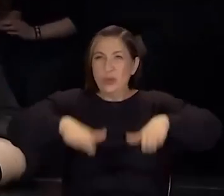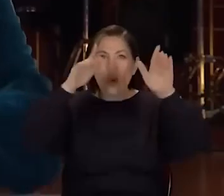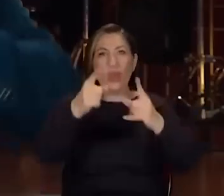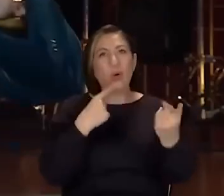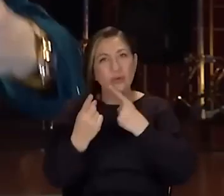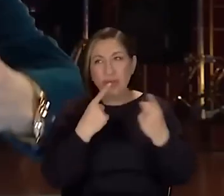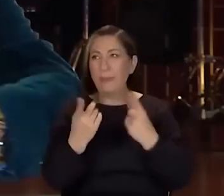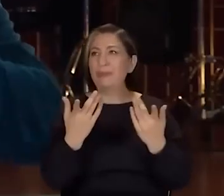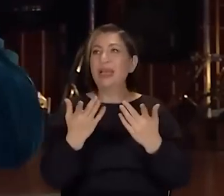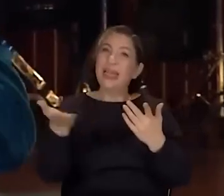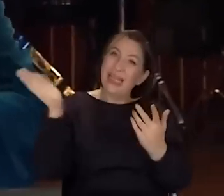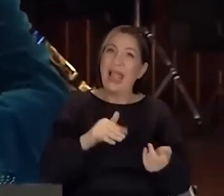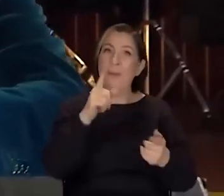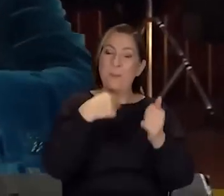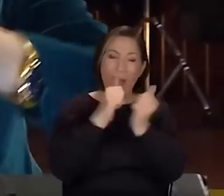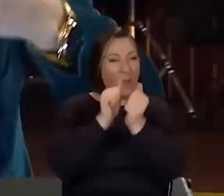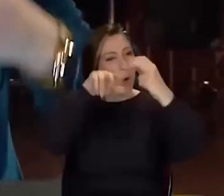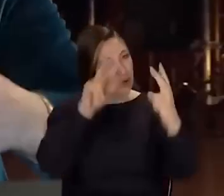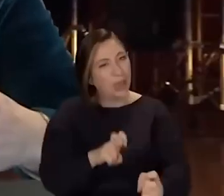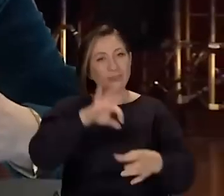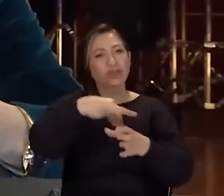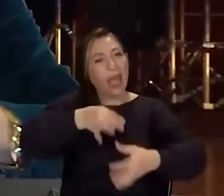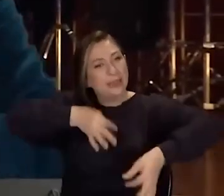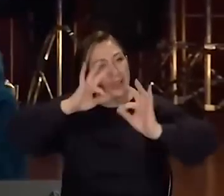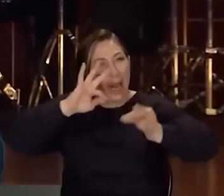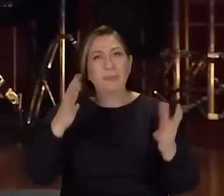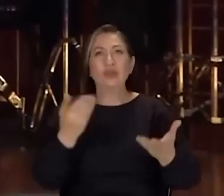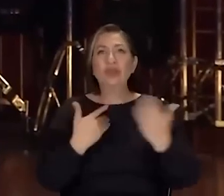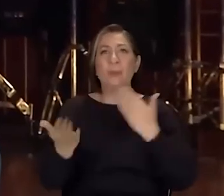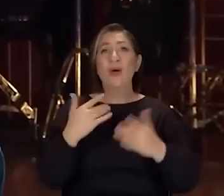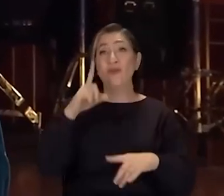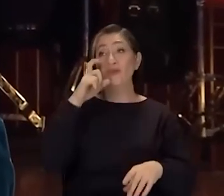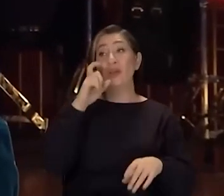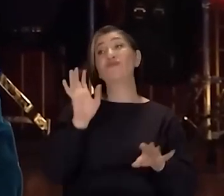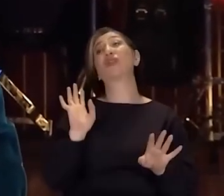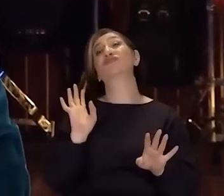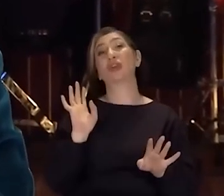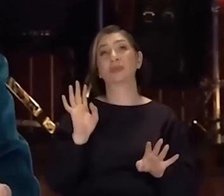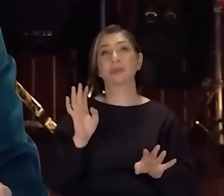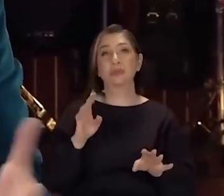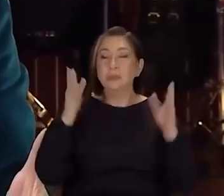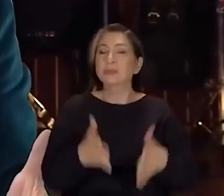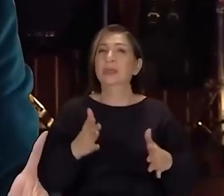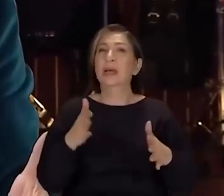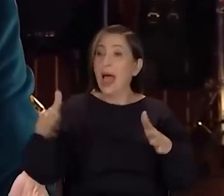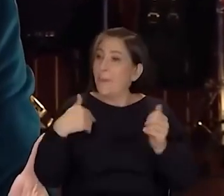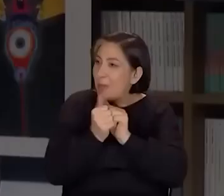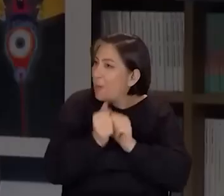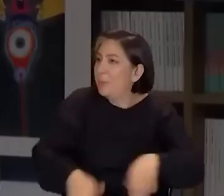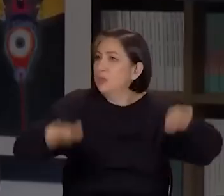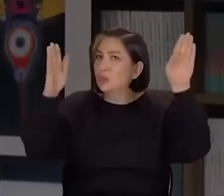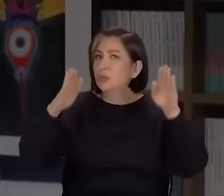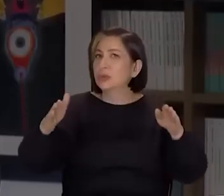ondan konuşalım. Gel beraber oturalım. Sohbet tabii edelim. Ki. Yani fotoğraf çektirmeyecek miyiz? Lan hani beraber